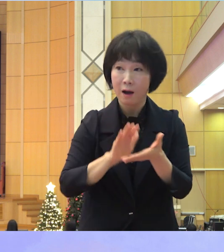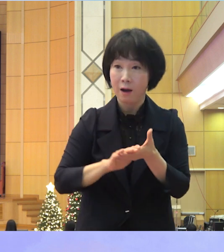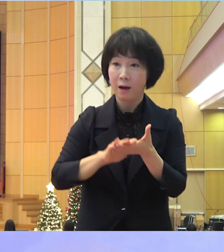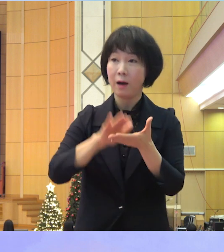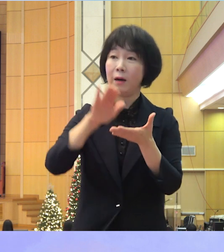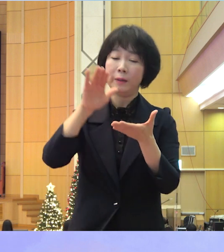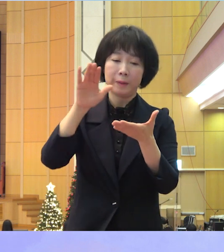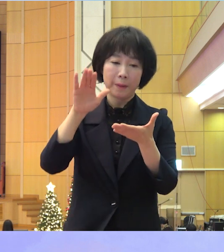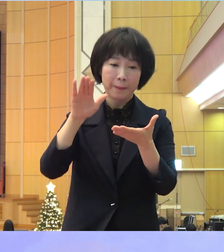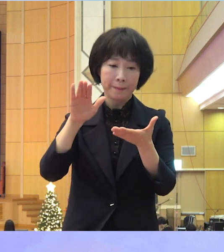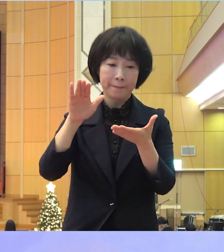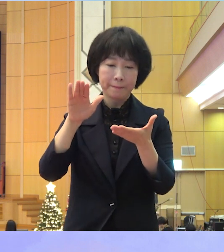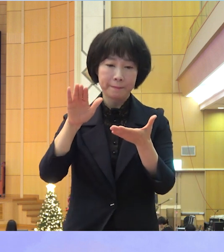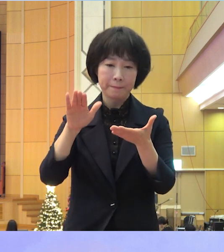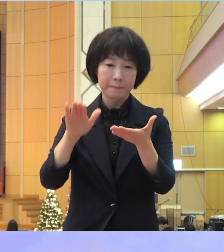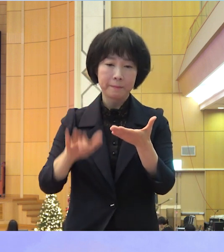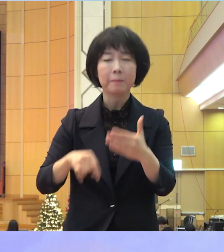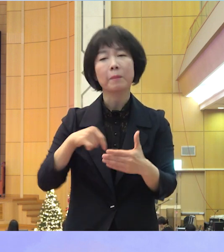옵니다.